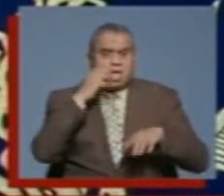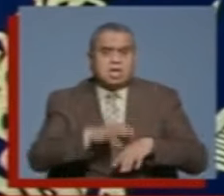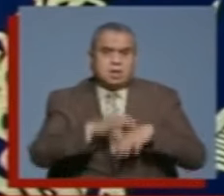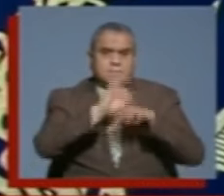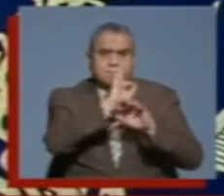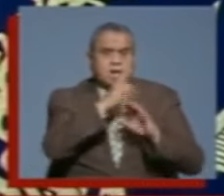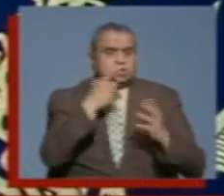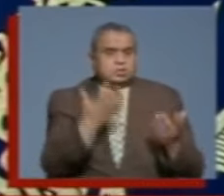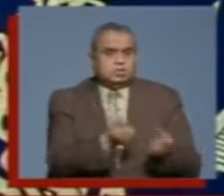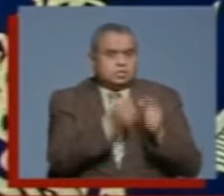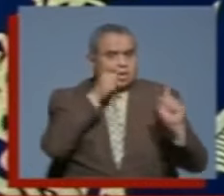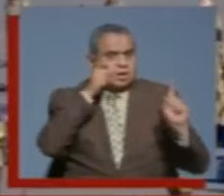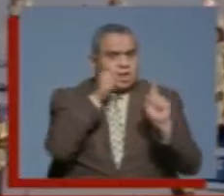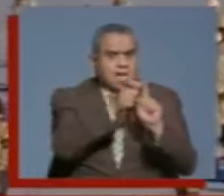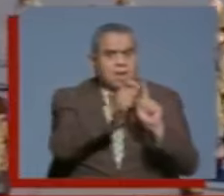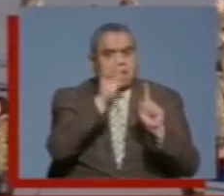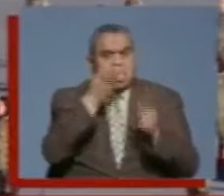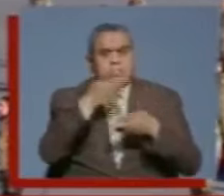المنشآت أيضا،